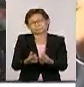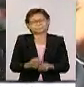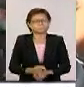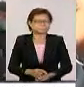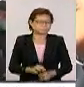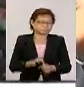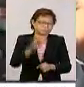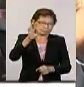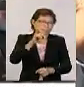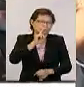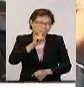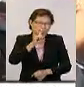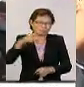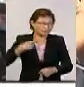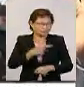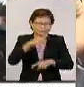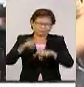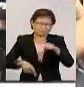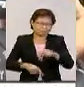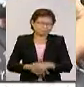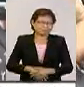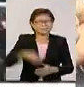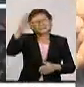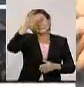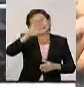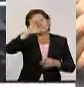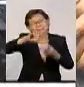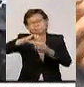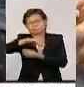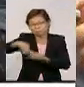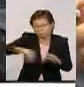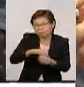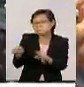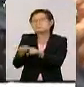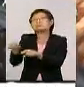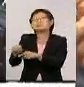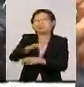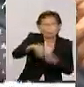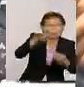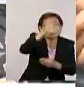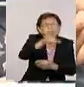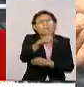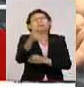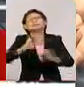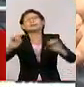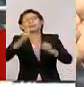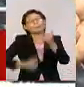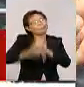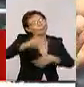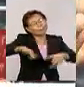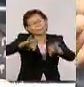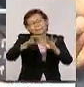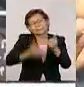Tapi tentunya kita tak dapat mencari ganti seperti beliau. Tetapi apa yang lebih penting